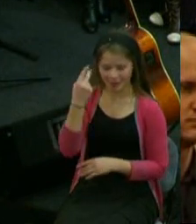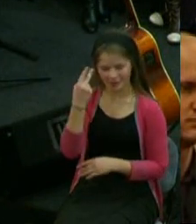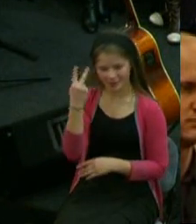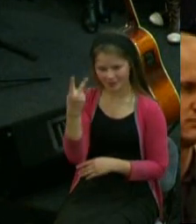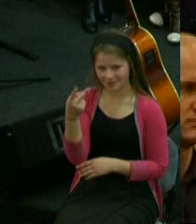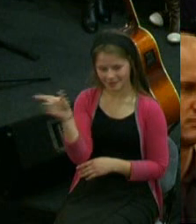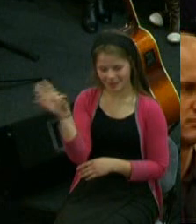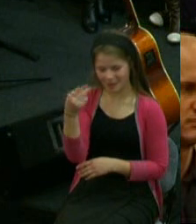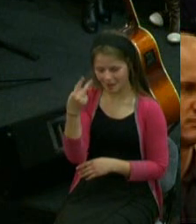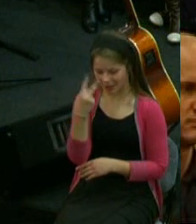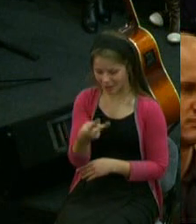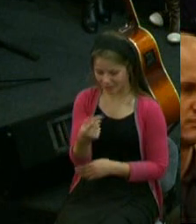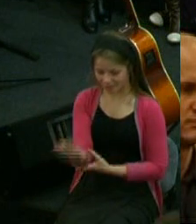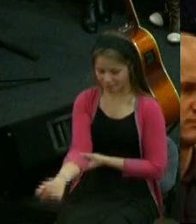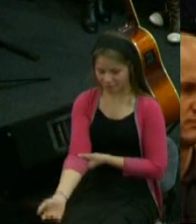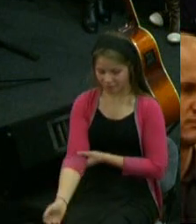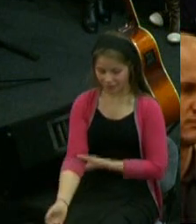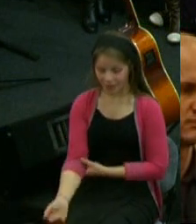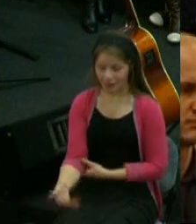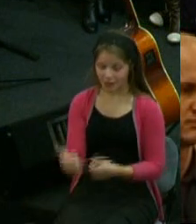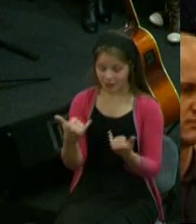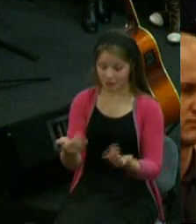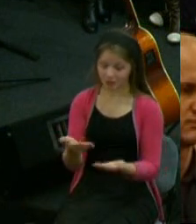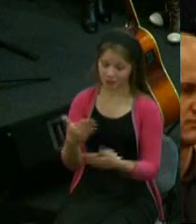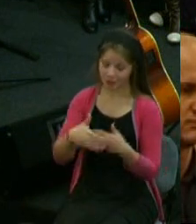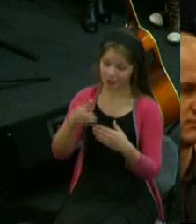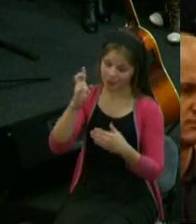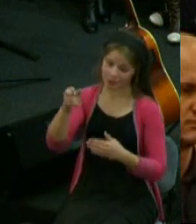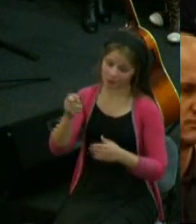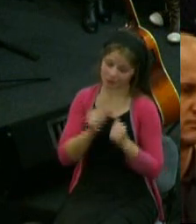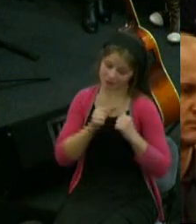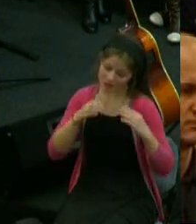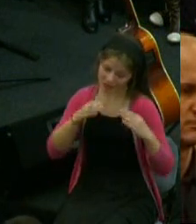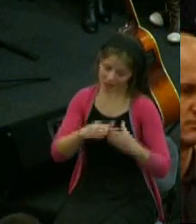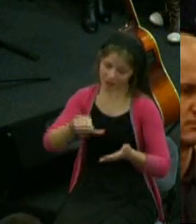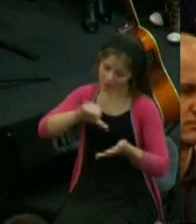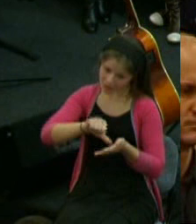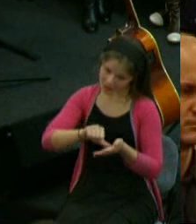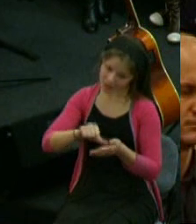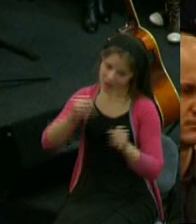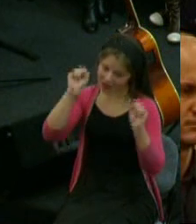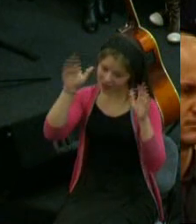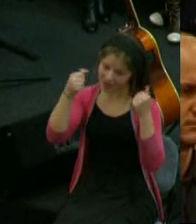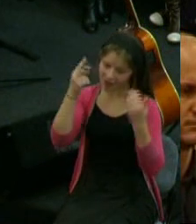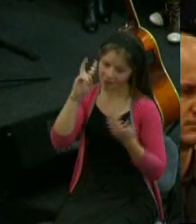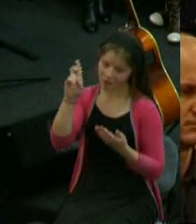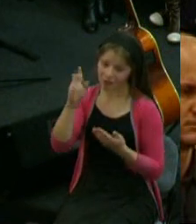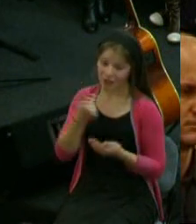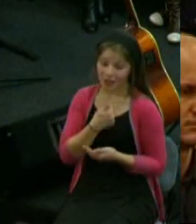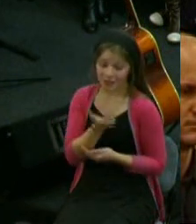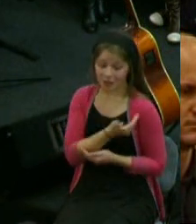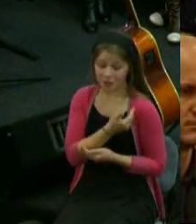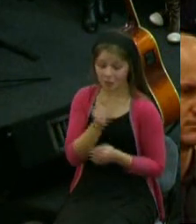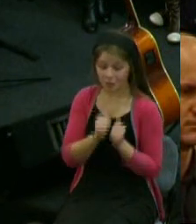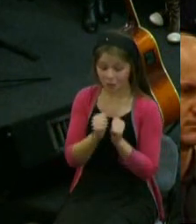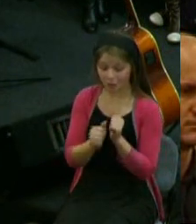своєго. Ми сьогодні перед Богом, в церкві Божій, присутності слави Божій, присутності слова Божого. Я хотів би,